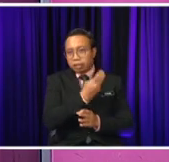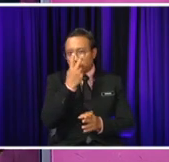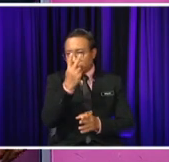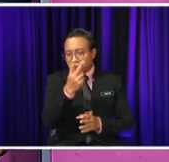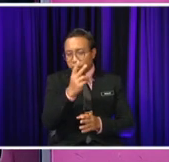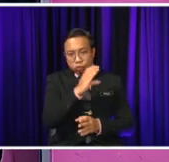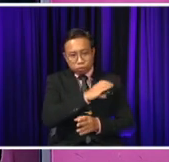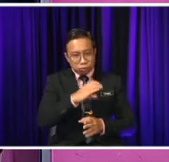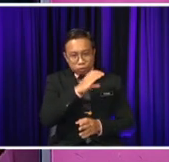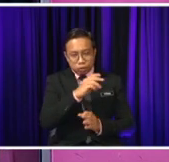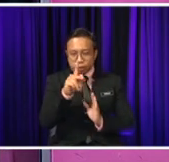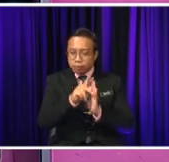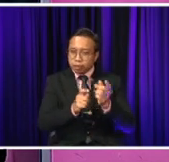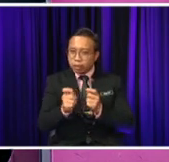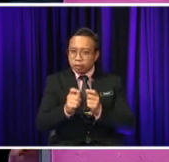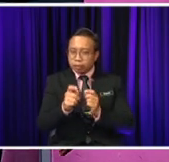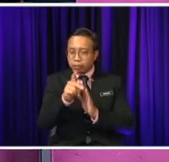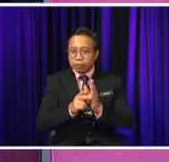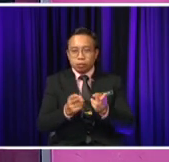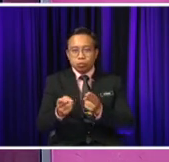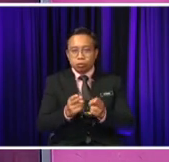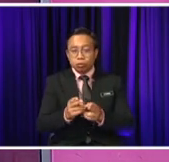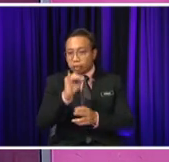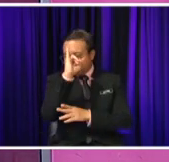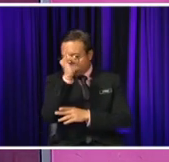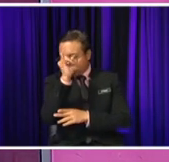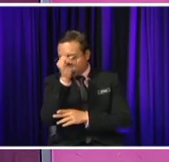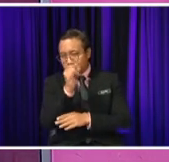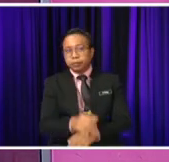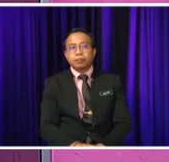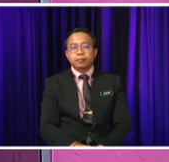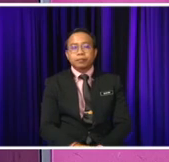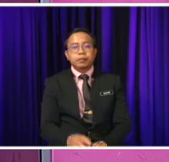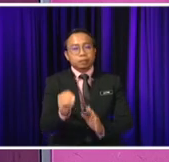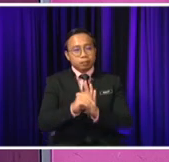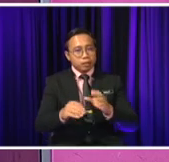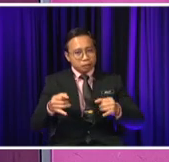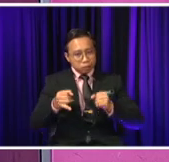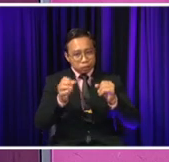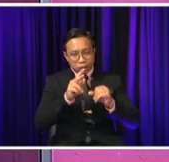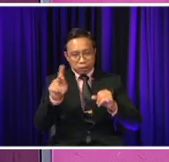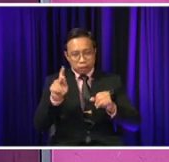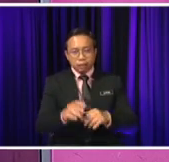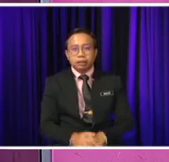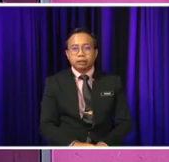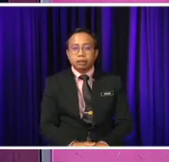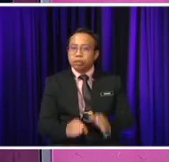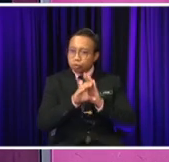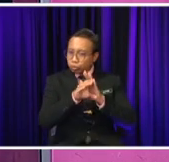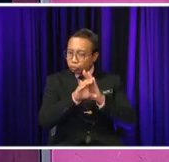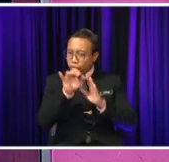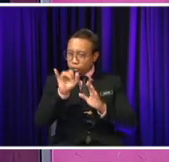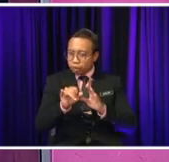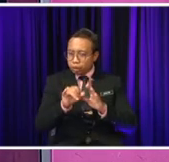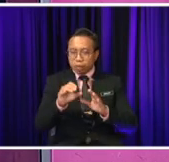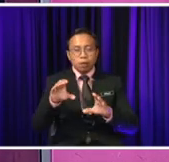dan juga pengurus yang baik yaitu inovatif inovatif ini menjalankan sesuatu itu contohnya hari ini dibuat